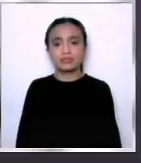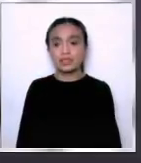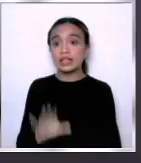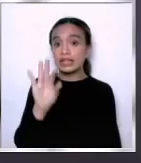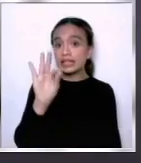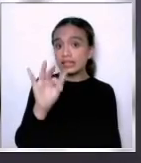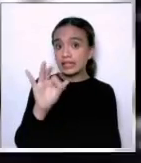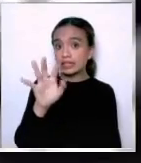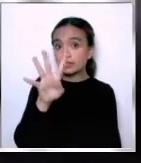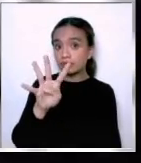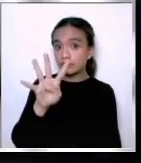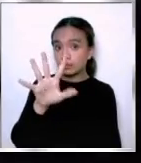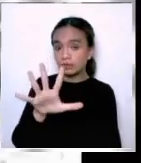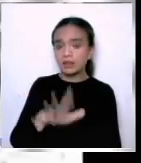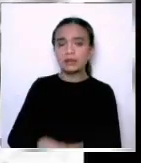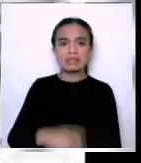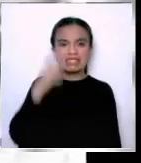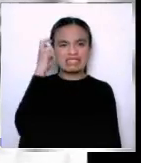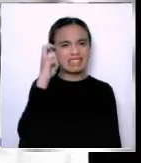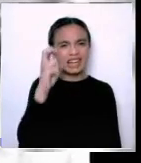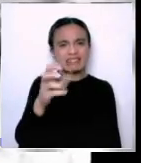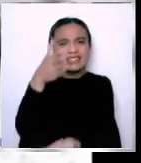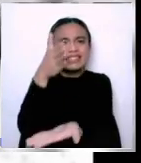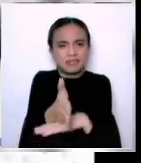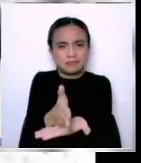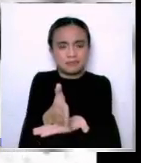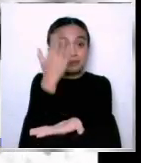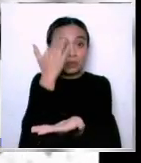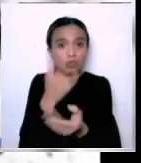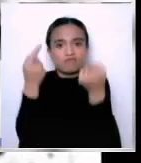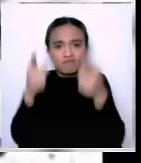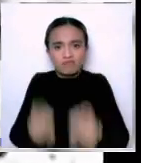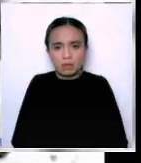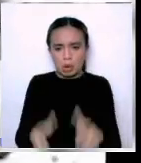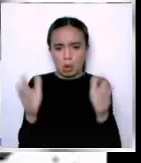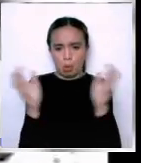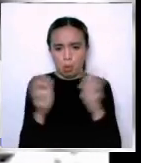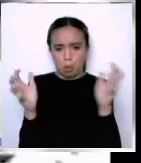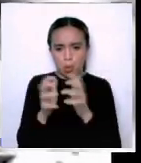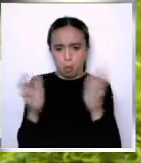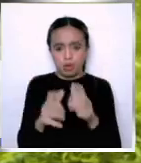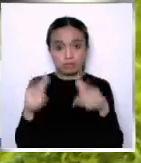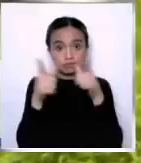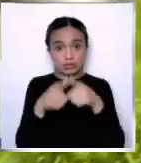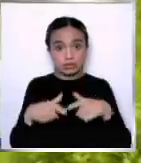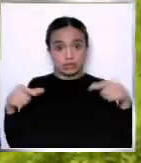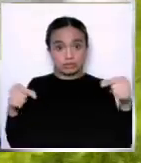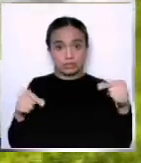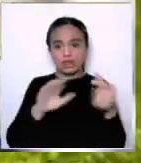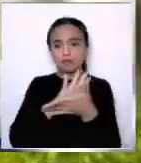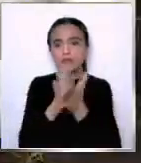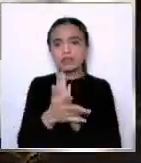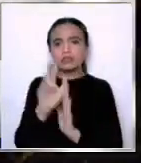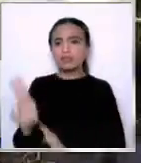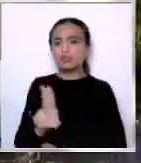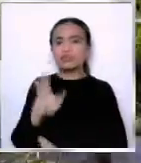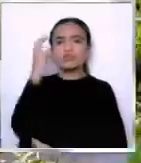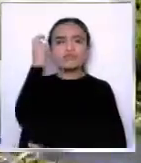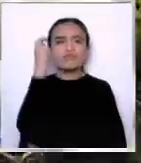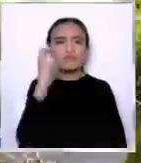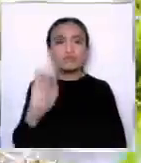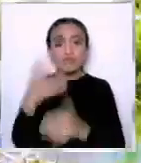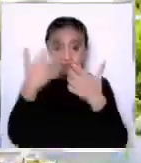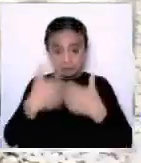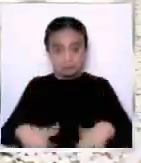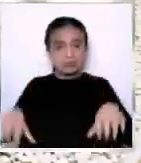ang pag-andar ng mga tren dahil sa gera. Nagsilbing kuta kasi ng ilang Japanese Army ang mga train station. At nang matapos ang World War II,